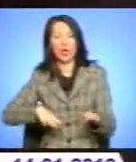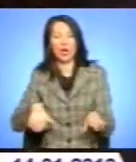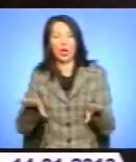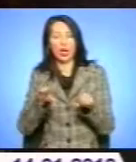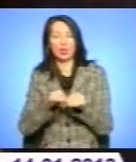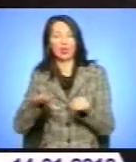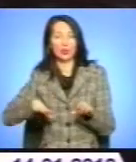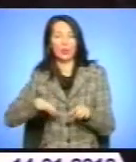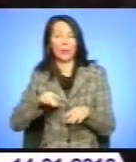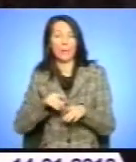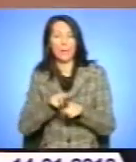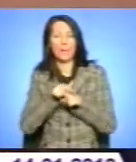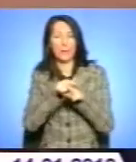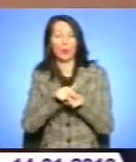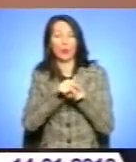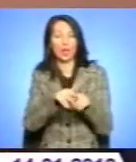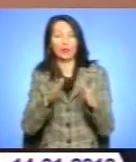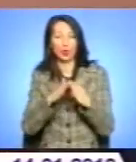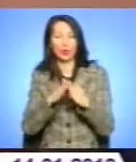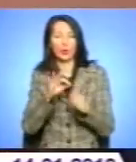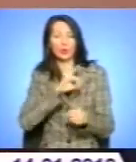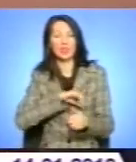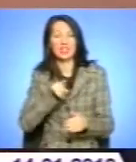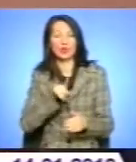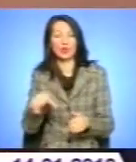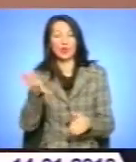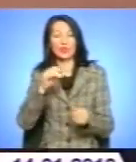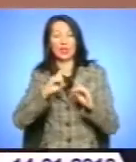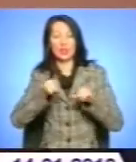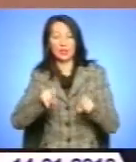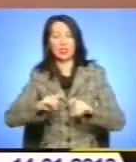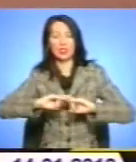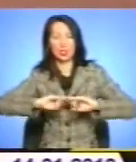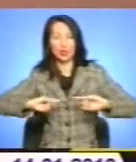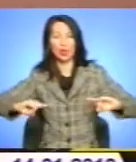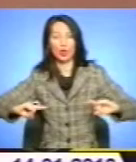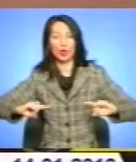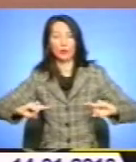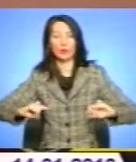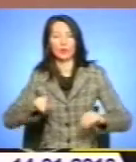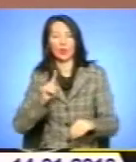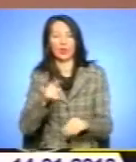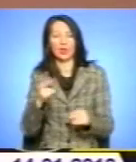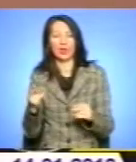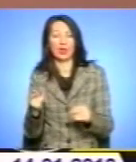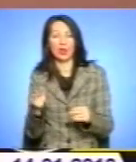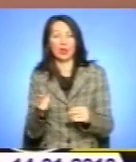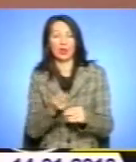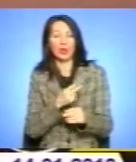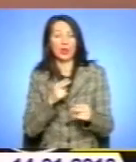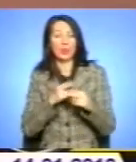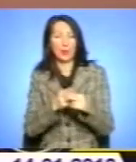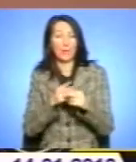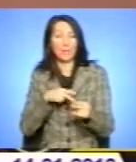попрямував додому. Користуючись тим, що якраз всі сиділи за святковими столами, він безперешкодно прийшов, відчинив хлів